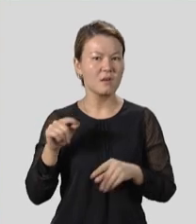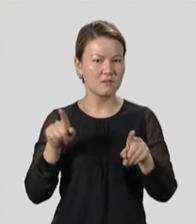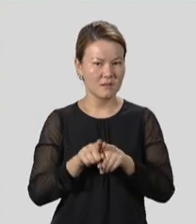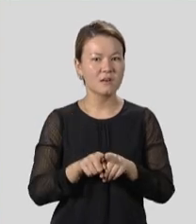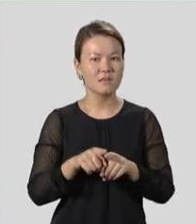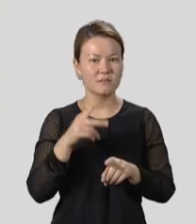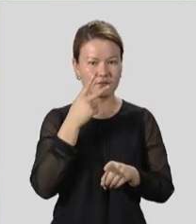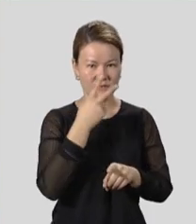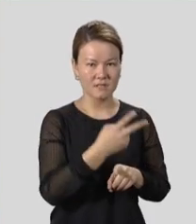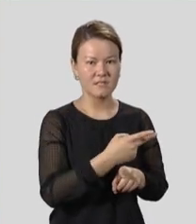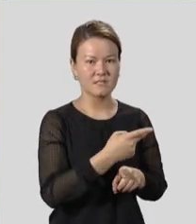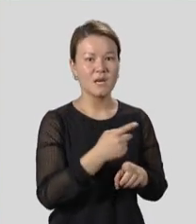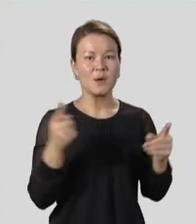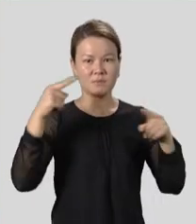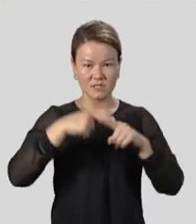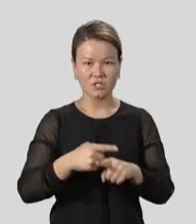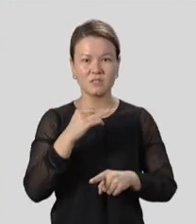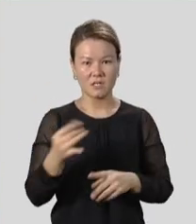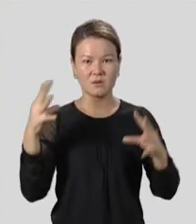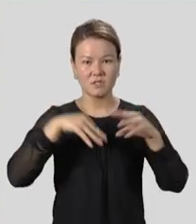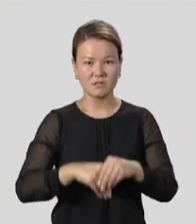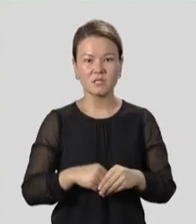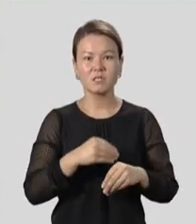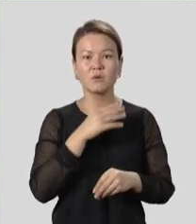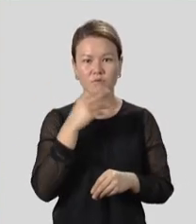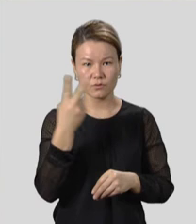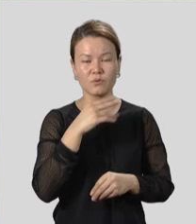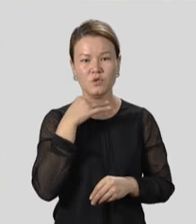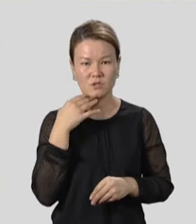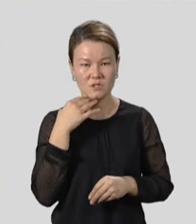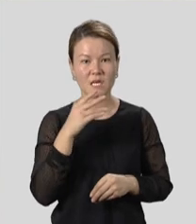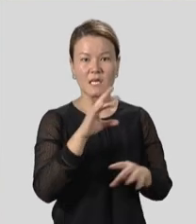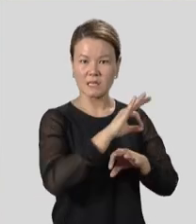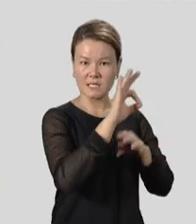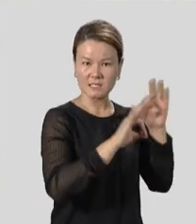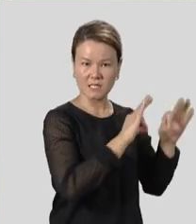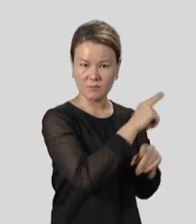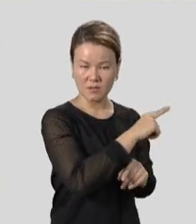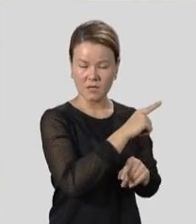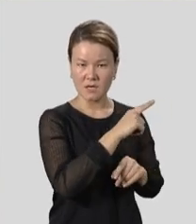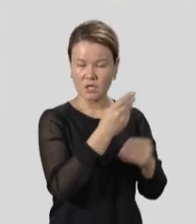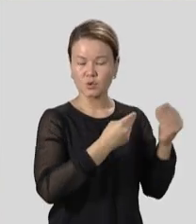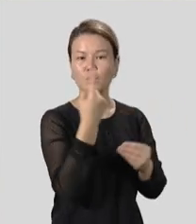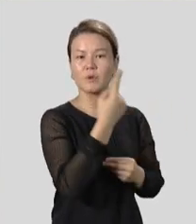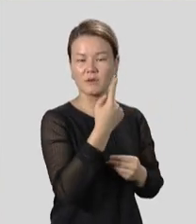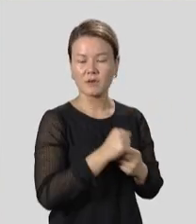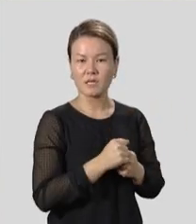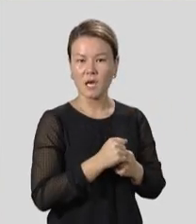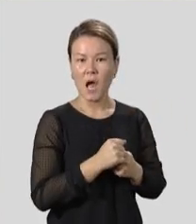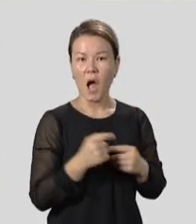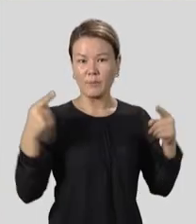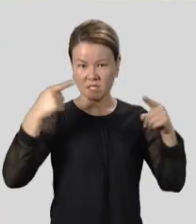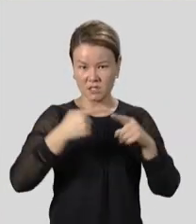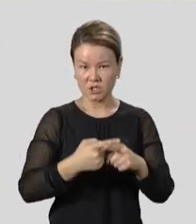Так выглядит пересечение и объединение двух множеств на схемах. Рисунок первый.